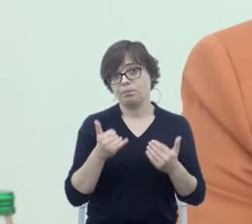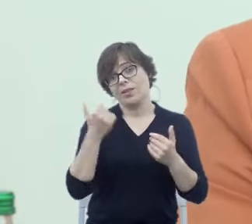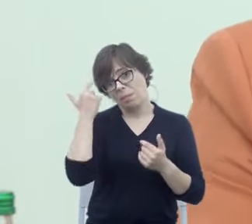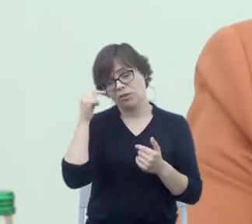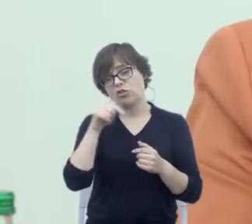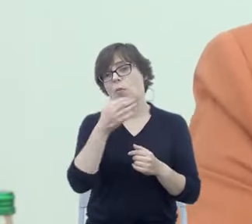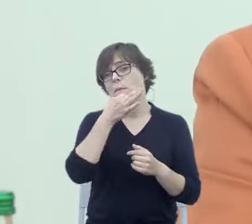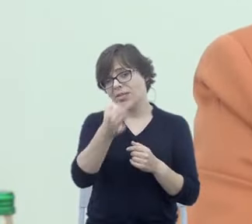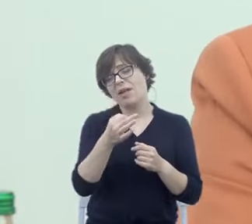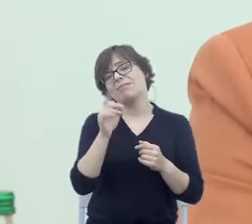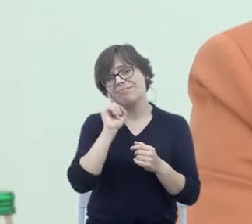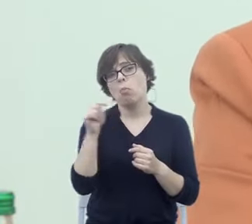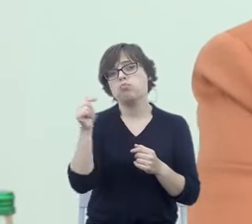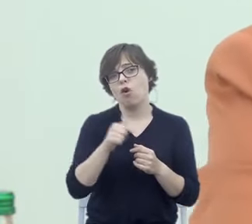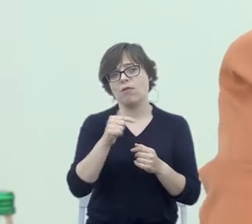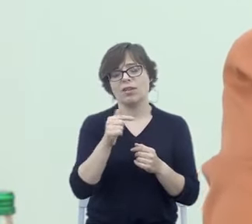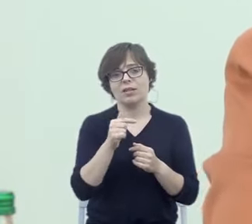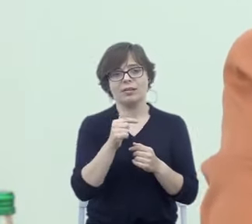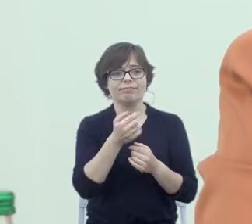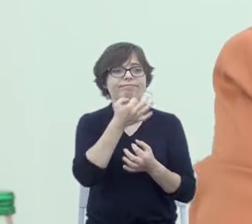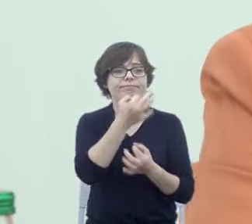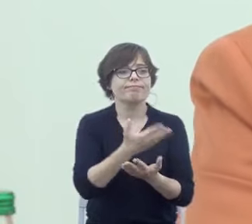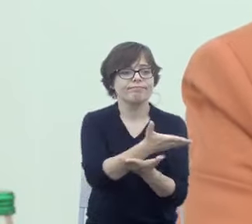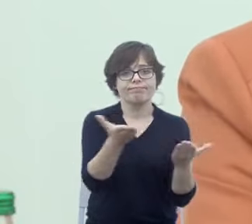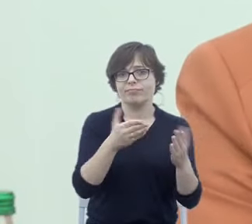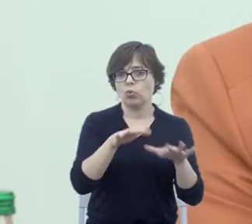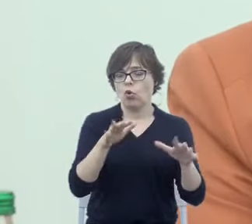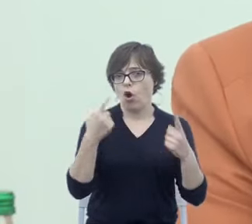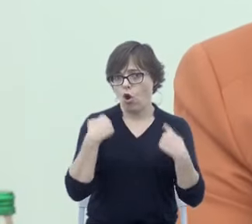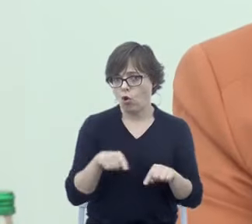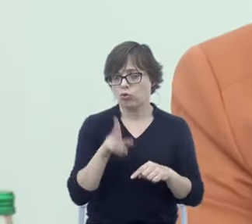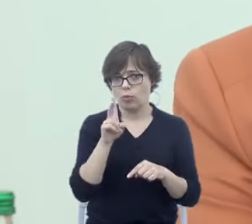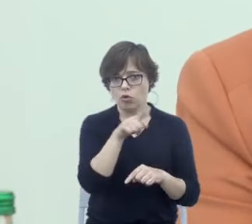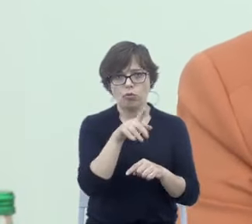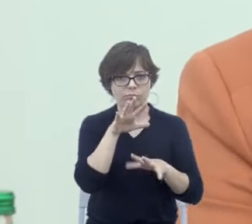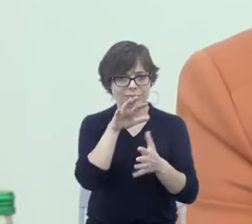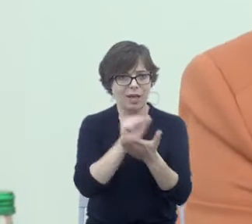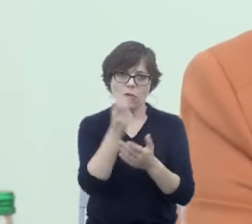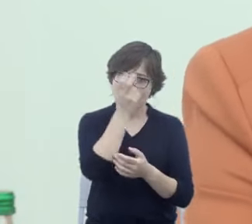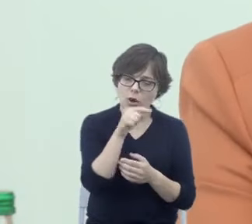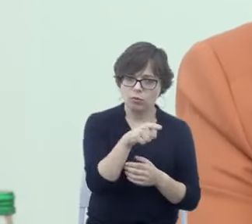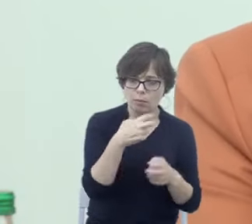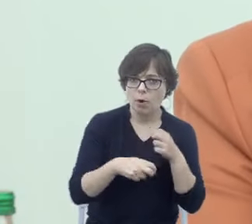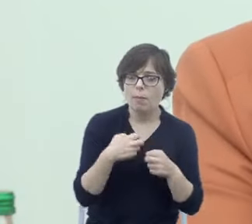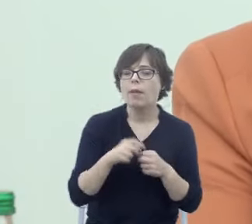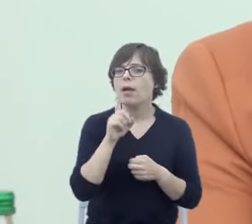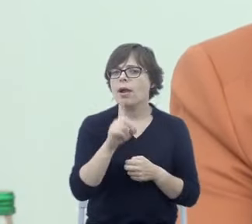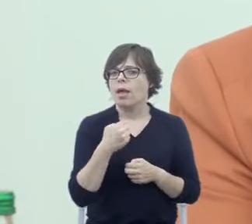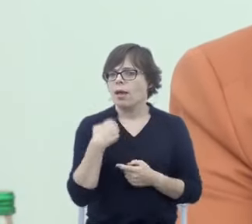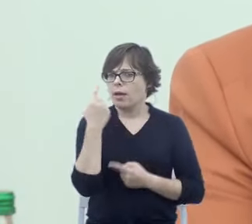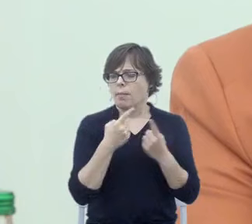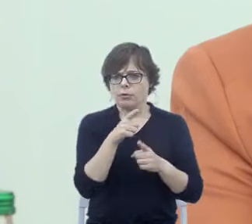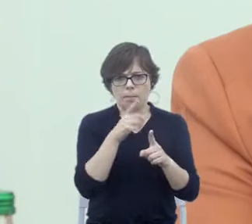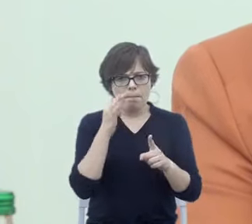skierowane do bardzo wielu osób tak naprawdę, które tą problematyką się interesują, ale wydaje mi się, że